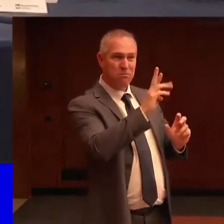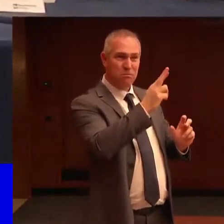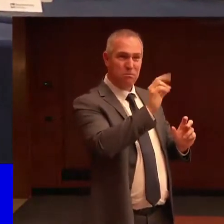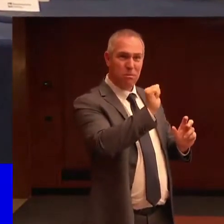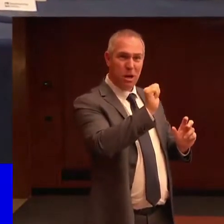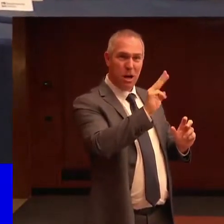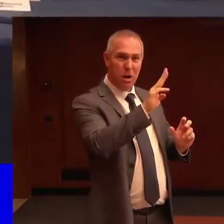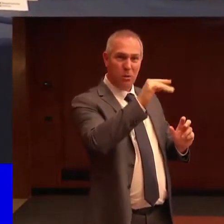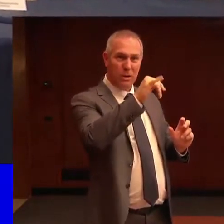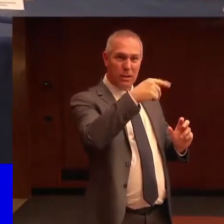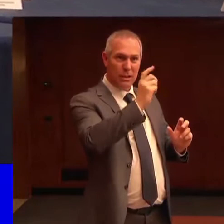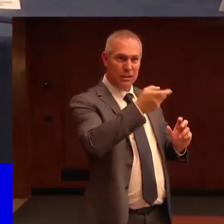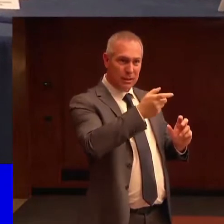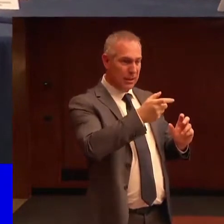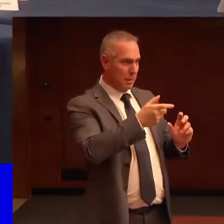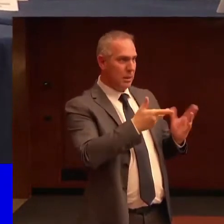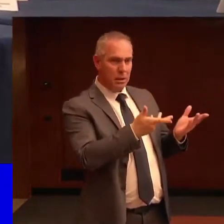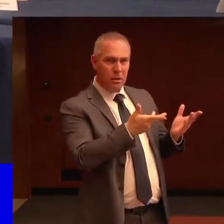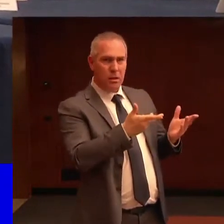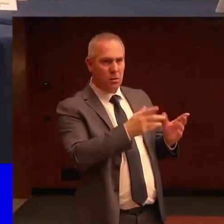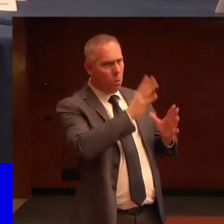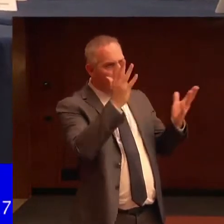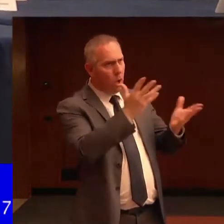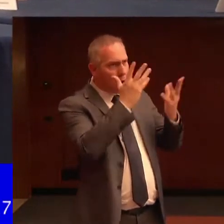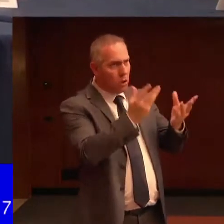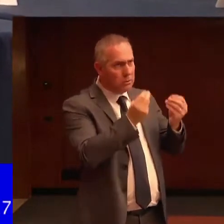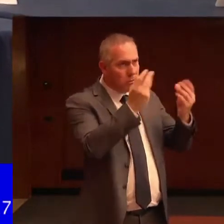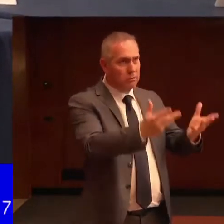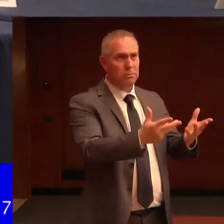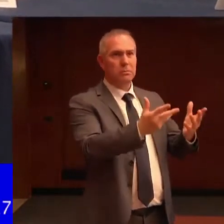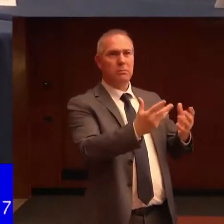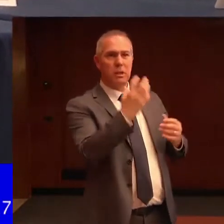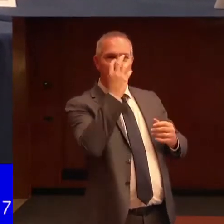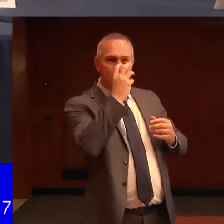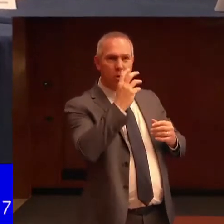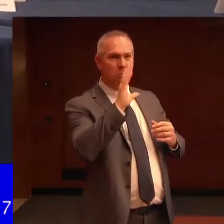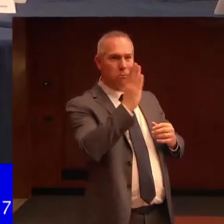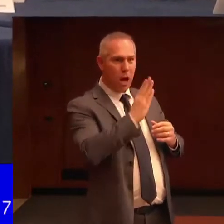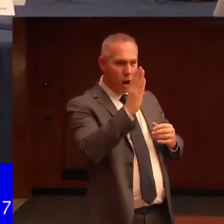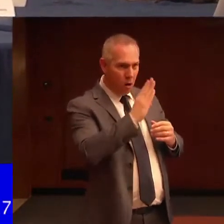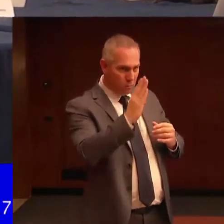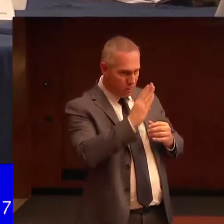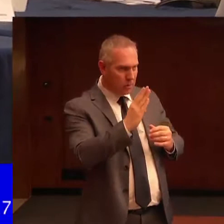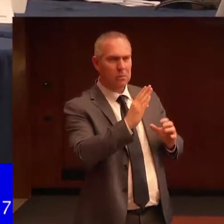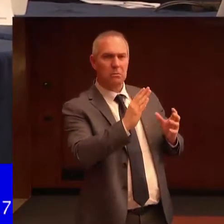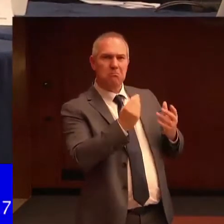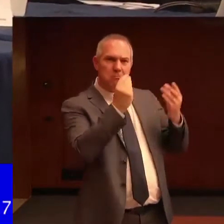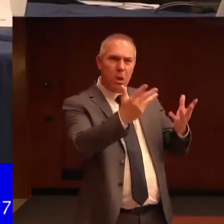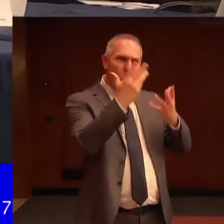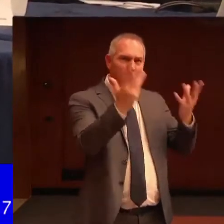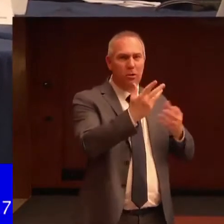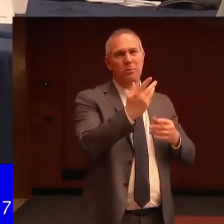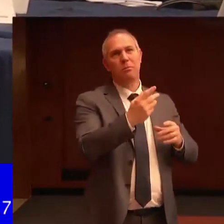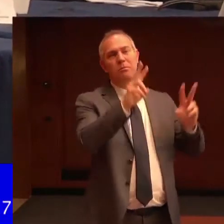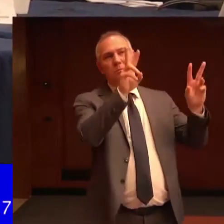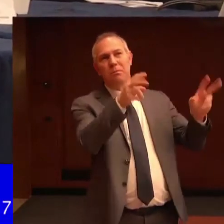Barnum probabilmente aveva dato un'idea, Circo Barnum aveva queste attrazioni, questi che si chiamavano all'epoca scherzi di